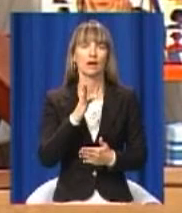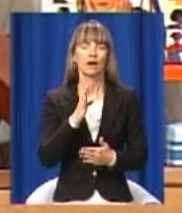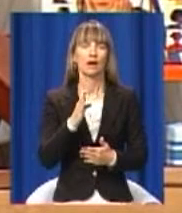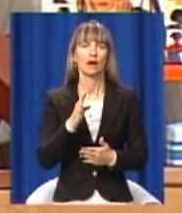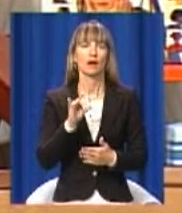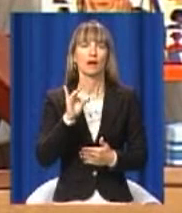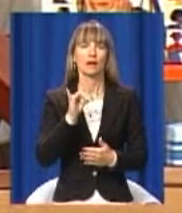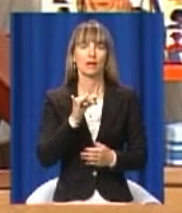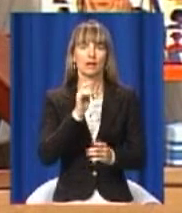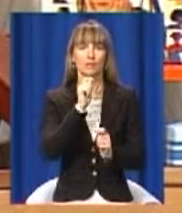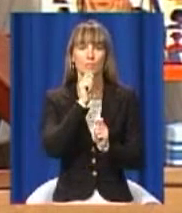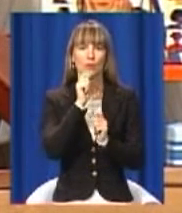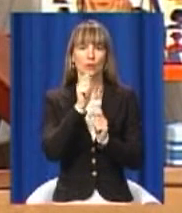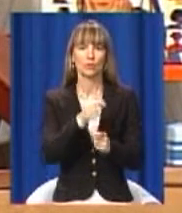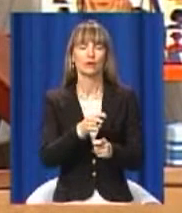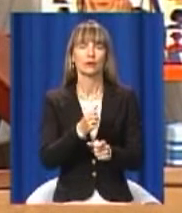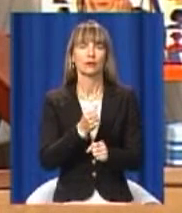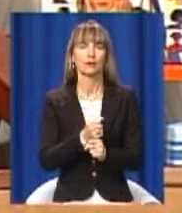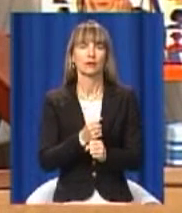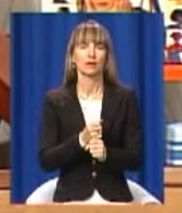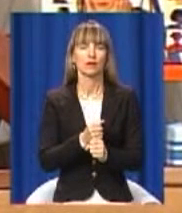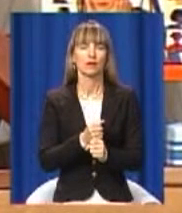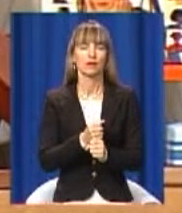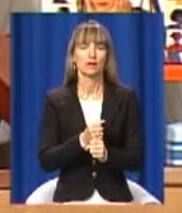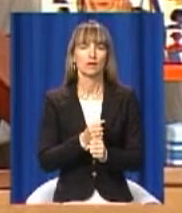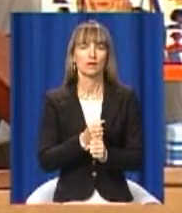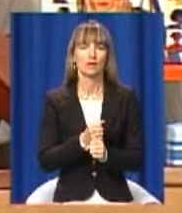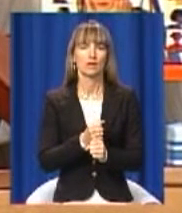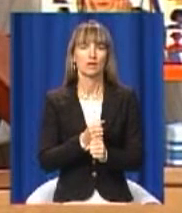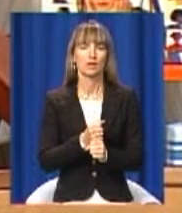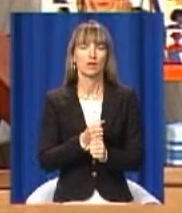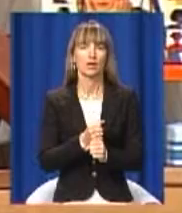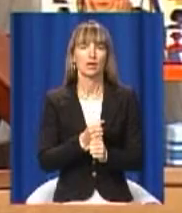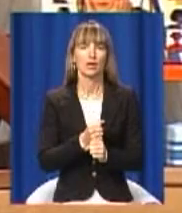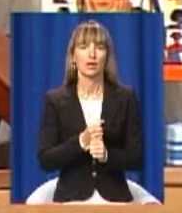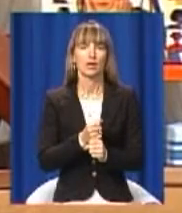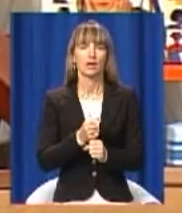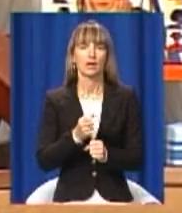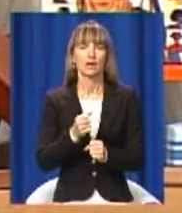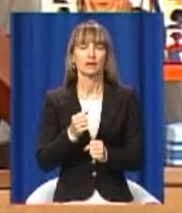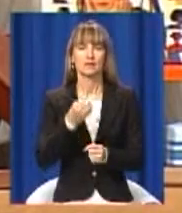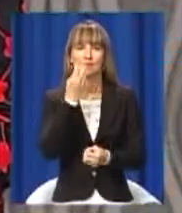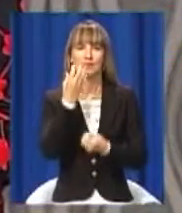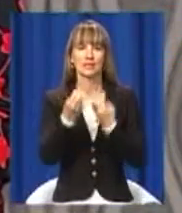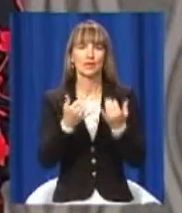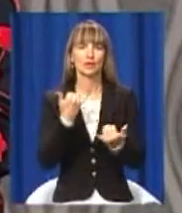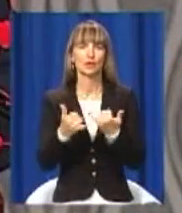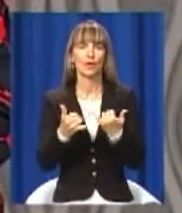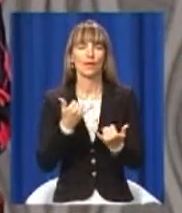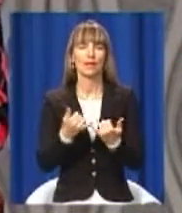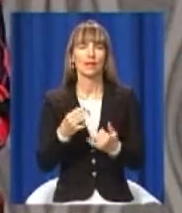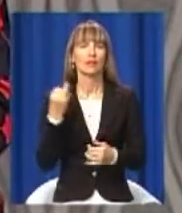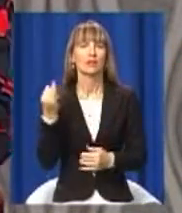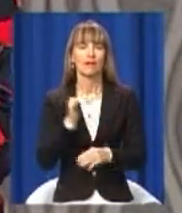подарунка преподносяться зелені квітки з пальмових дерев та жовті квіти. Ой, скільки